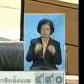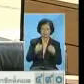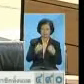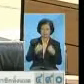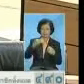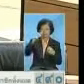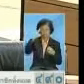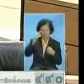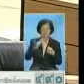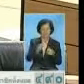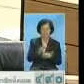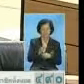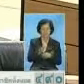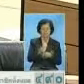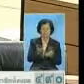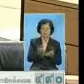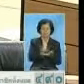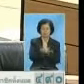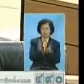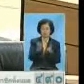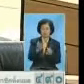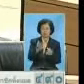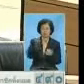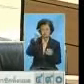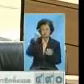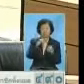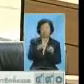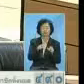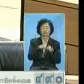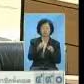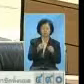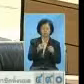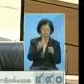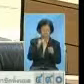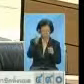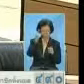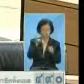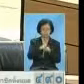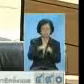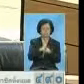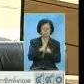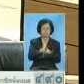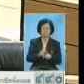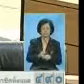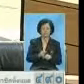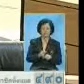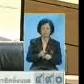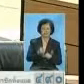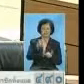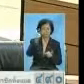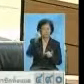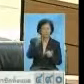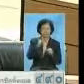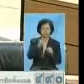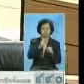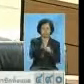ก็เลยไม่สามารถมาช่วยคิดต่อได้แต่ผมเชื่อว่าถ้าท่านอยู่ก็คงคิดแบบนี้คือคิดเป็นฝ่ายกระทําต่อสถานการณ์คิดเป็นฝ่ายกระ